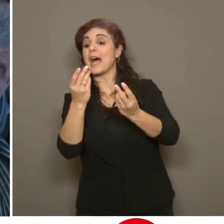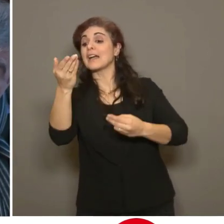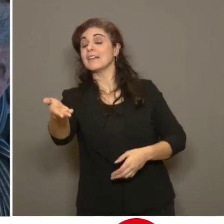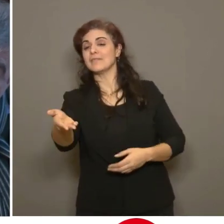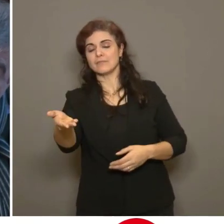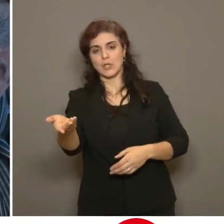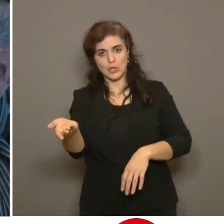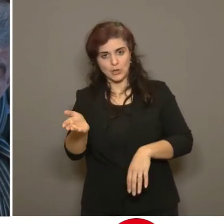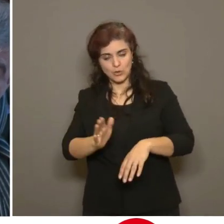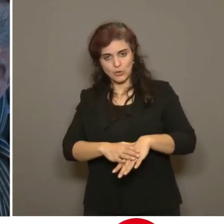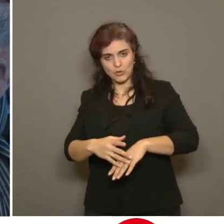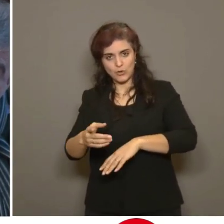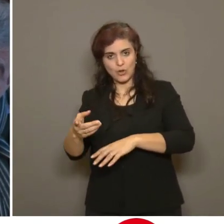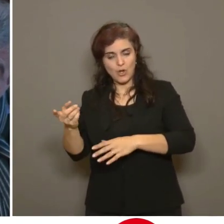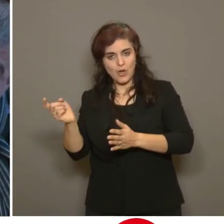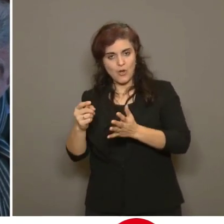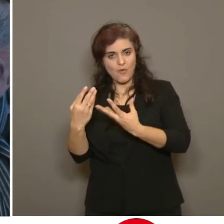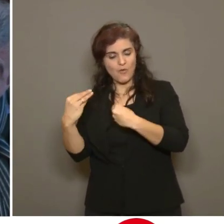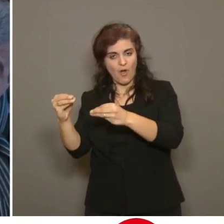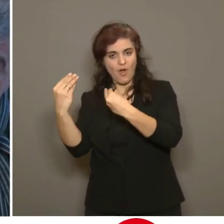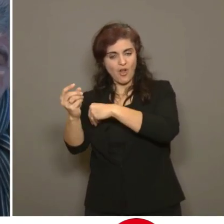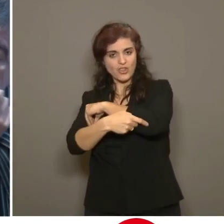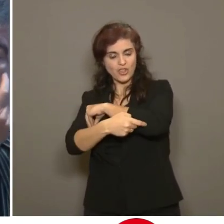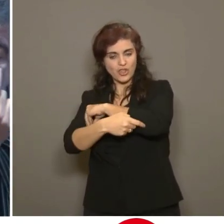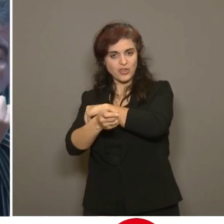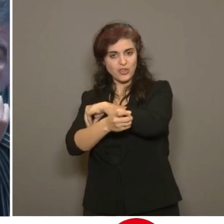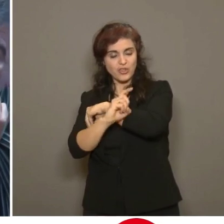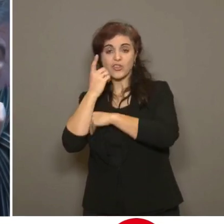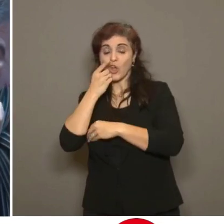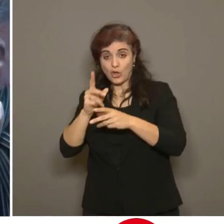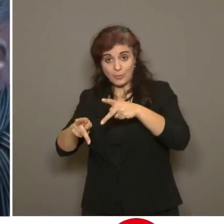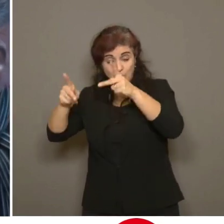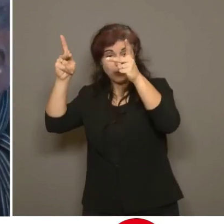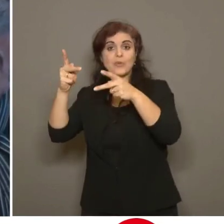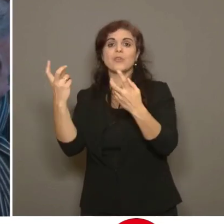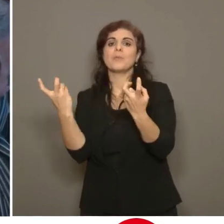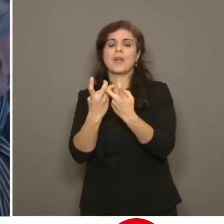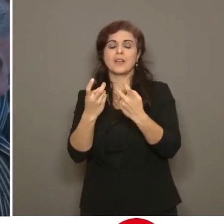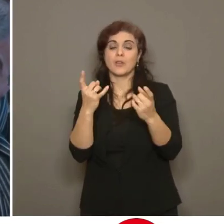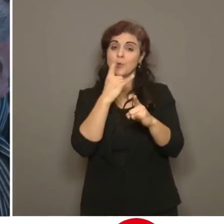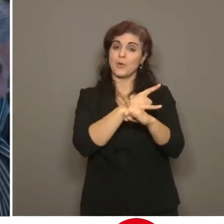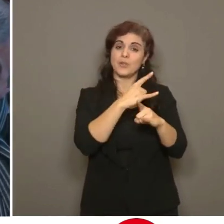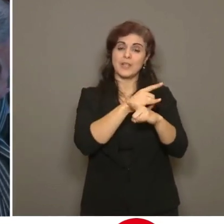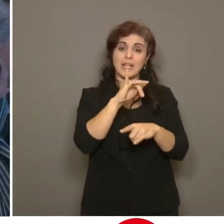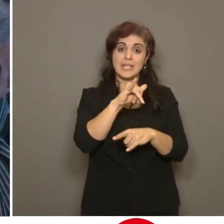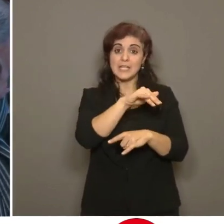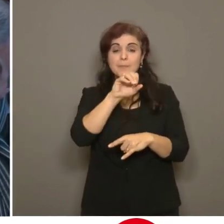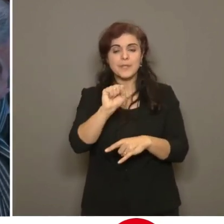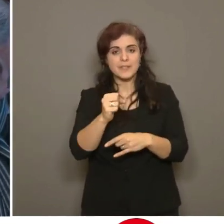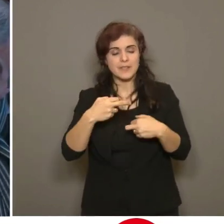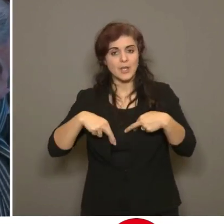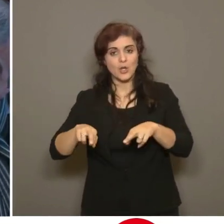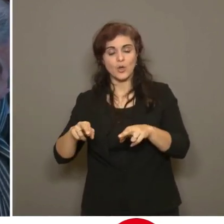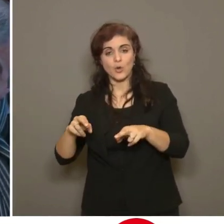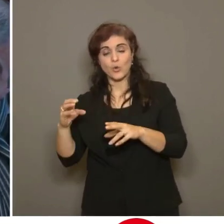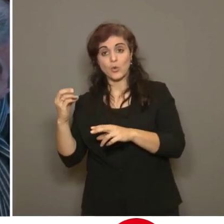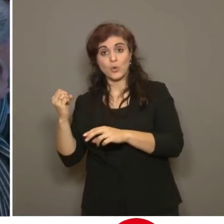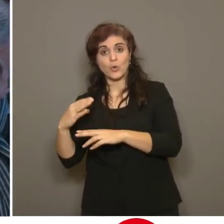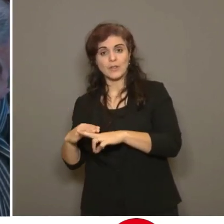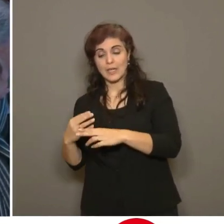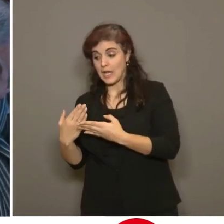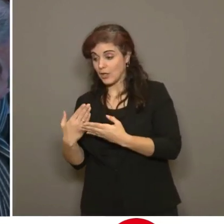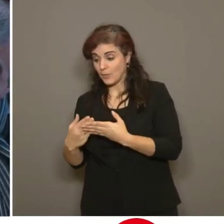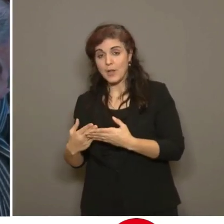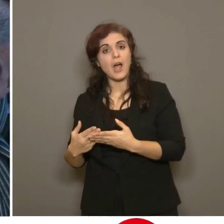et de squats se sont multipliés, que ce soit à l'hôtel Ibis, rue Courtrai, devenu un haut lieu d'exploitation sexuelle et